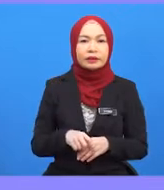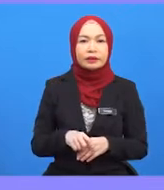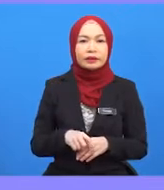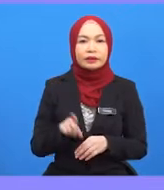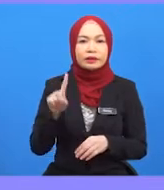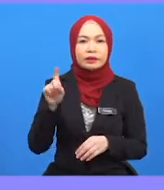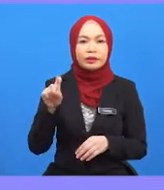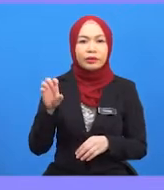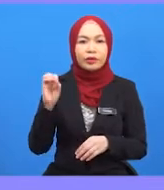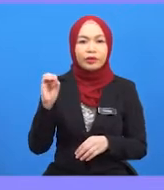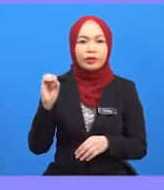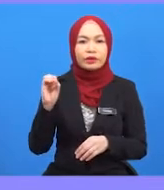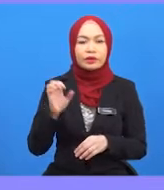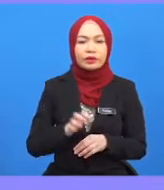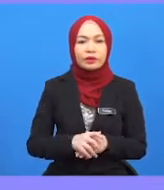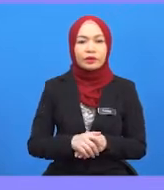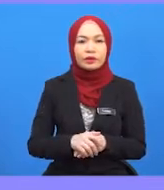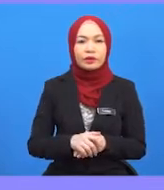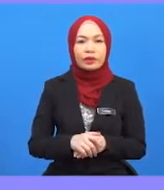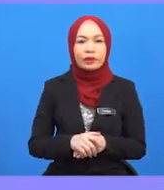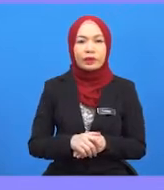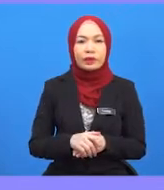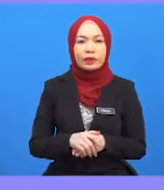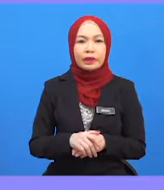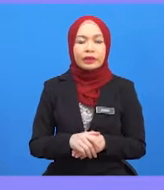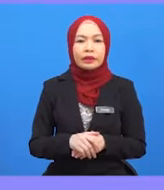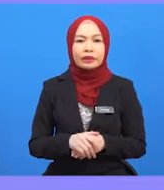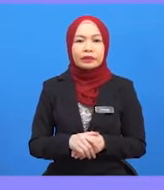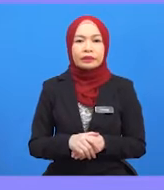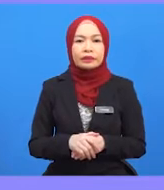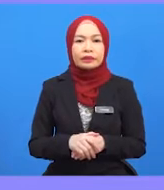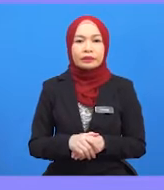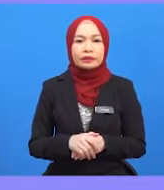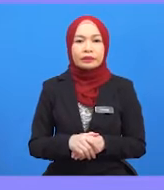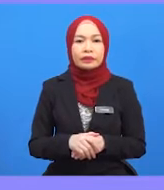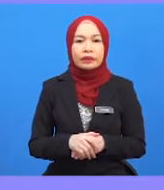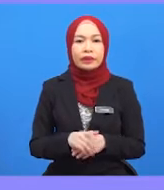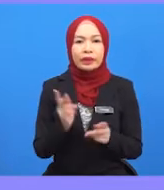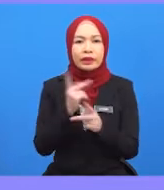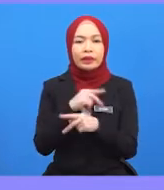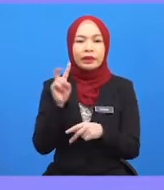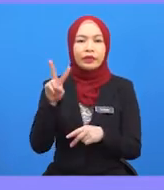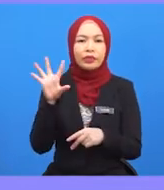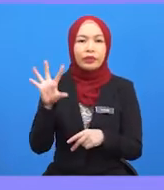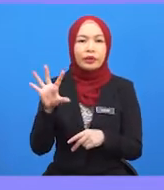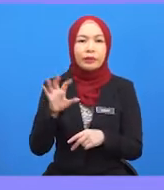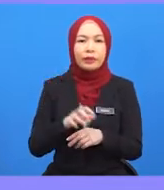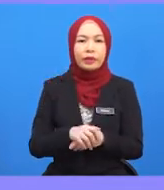dengan 1.0 mol per desimeter padu darab dengan 25 cm